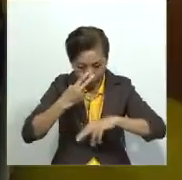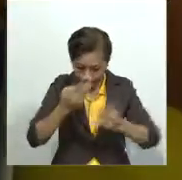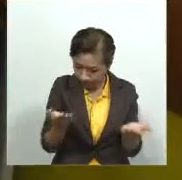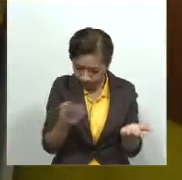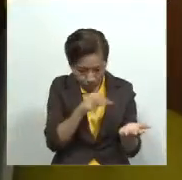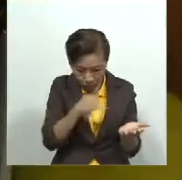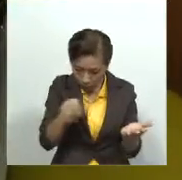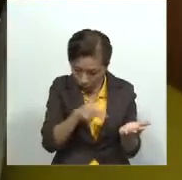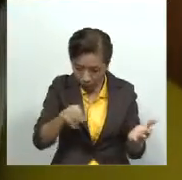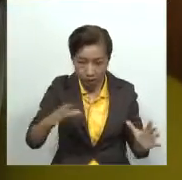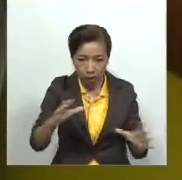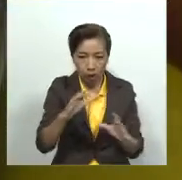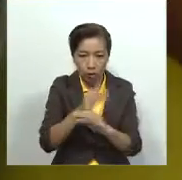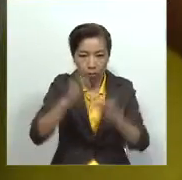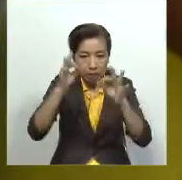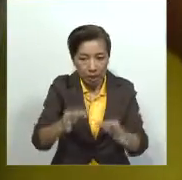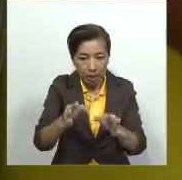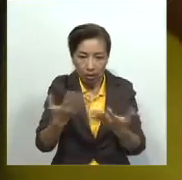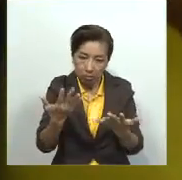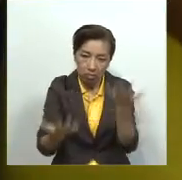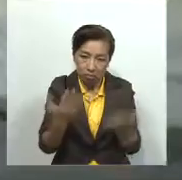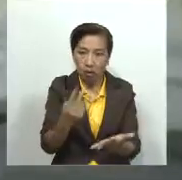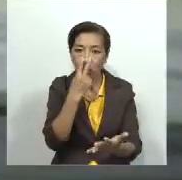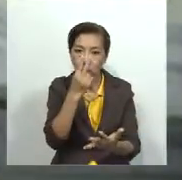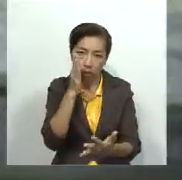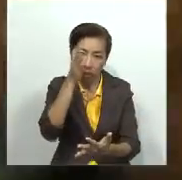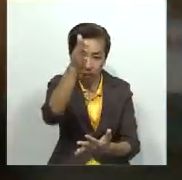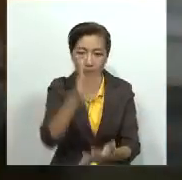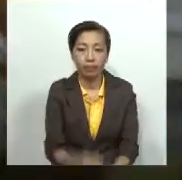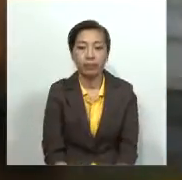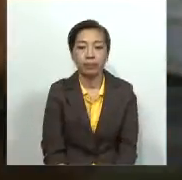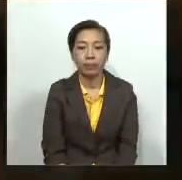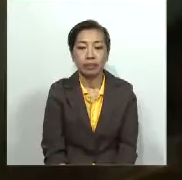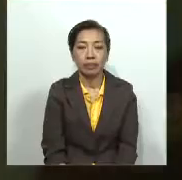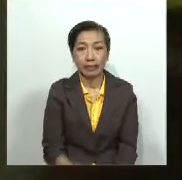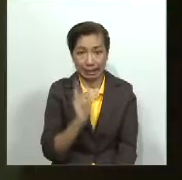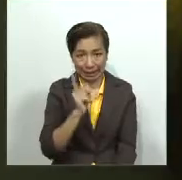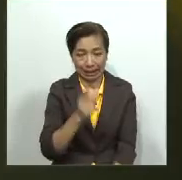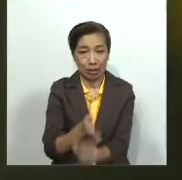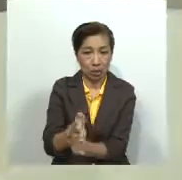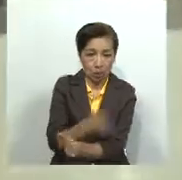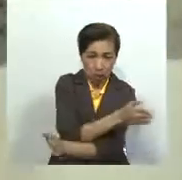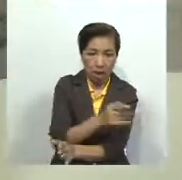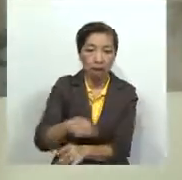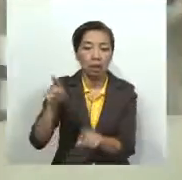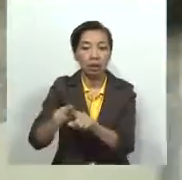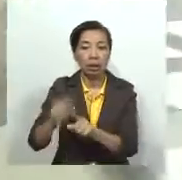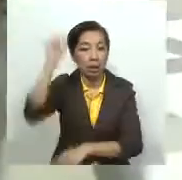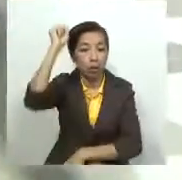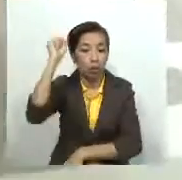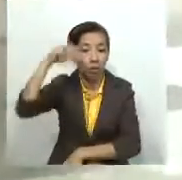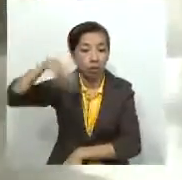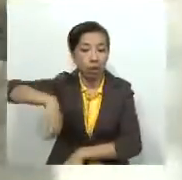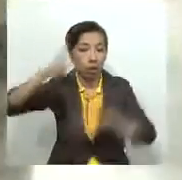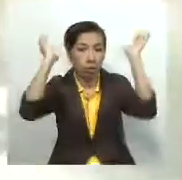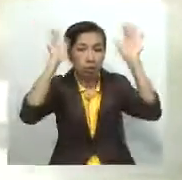ำสั่งอย่างหนึ่งอย่างใดหรือตามคำขอของผู้ฟ้องคดีต่อไปค่ะ จริงๆเขาก็ประชาสัมพันธ์มาตั้งแต่ก่อนหน้านี้แหละ